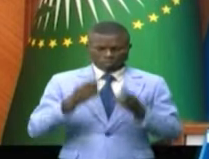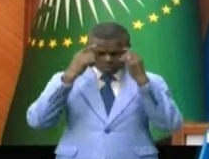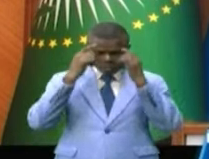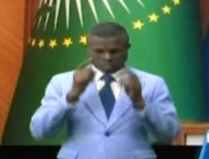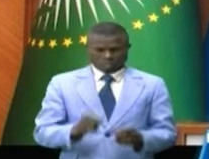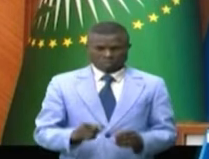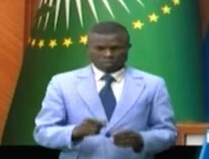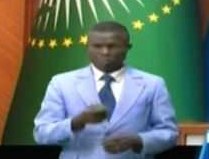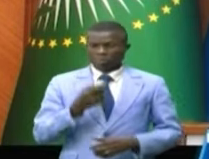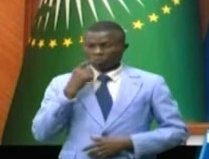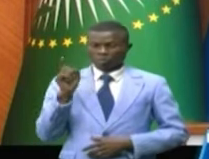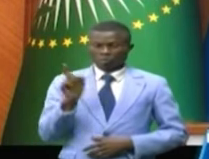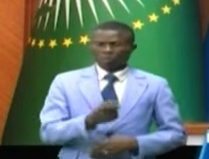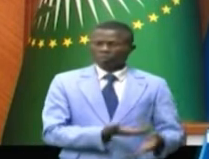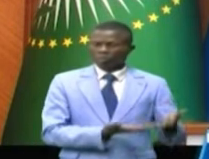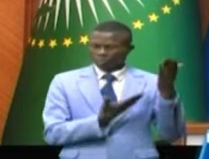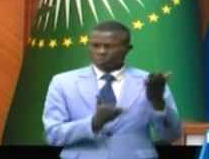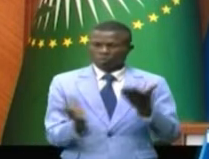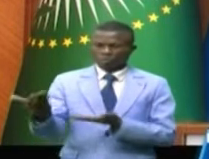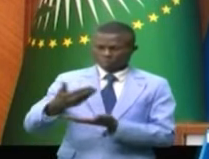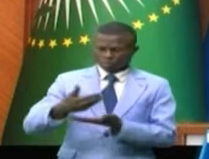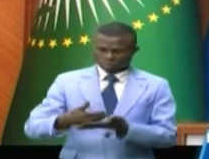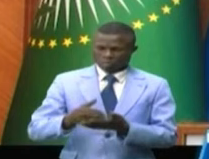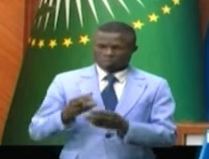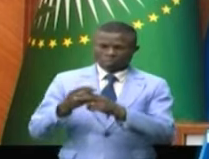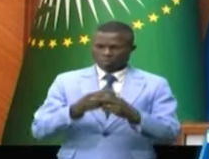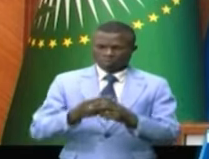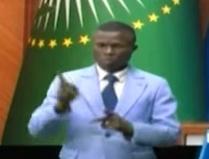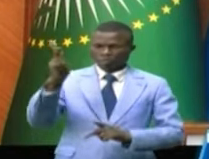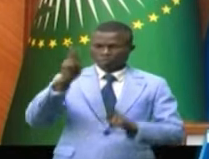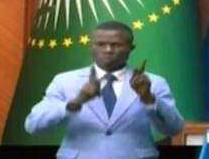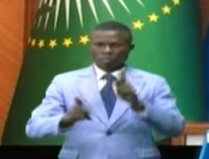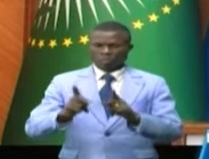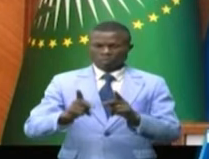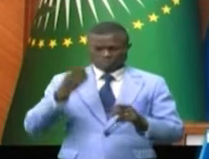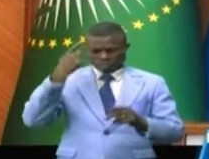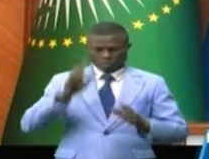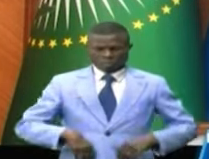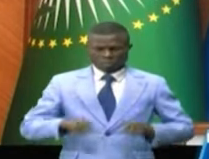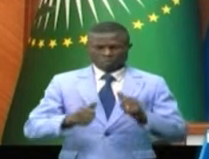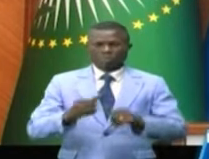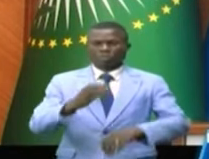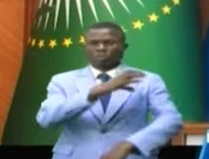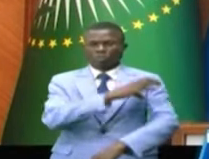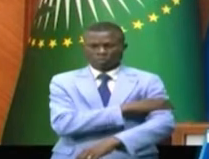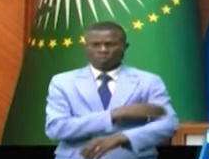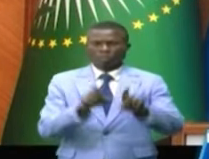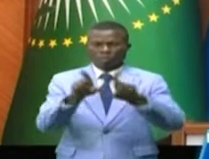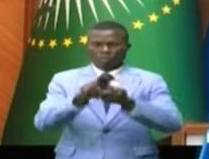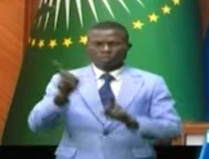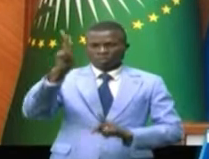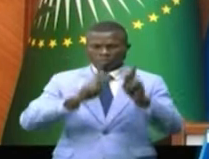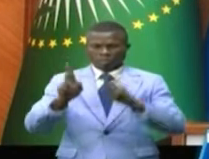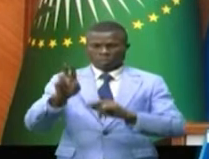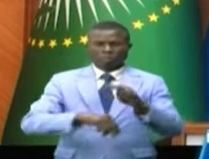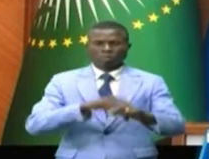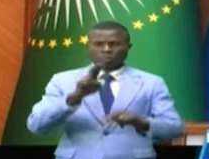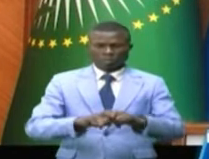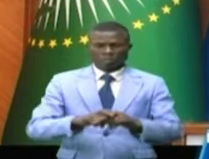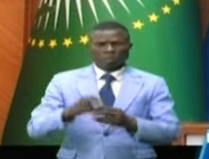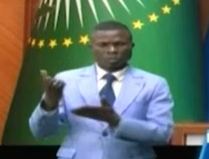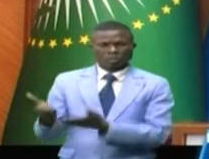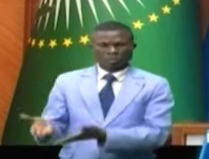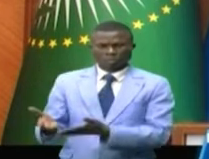de l'impérieuse nécessité d'un retour sécurisé de nos populations à une vie civile et citoyenne normale d'une